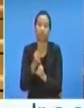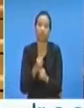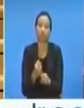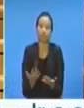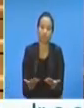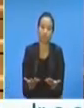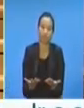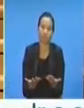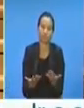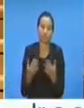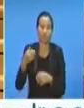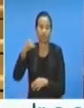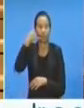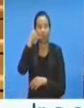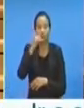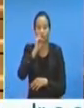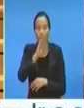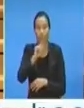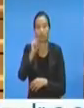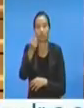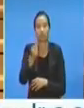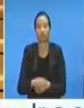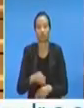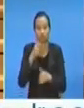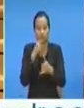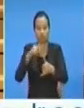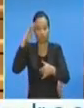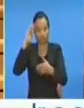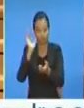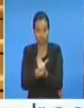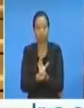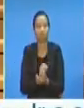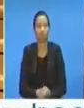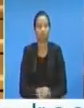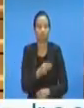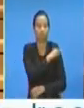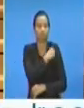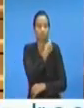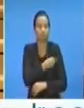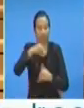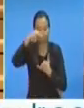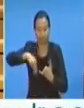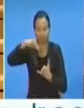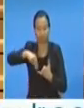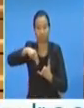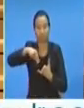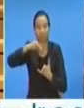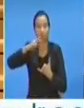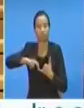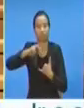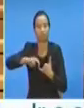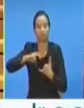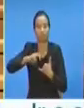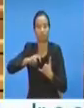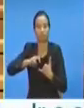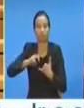ครับแจ้งพนักงานสอบสวนครับแจ้งตำรวจครับแจ้งหมอนิติเวชครับงั้นในทุกองค์ประกอบมีตำรวจเข้